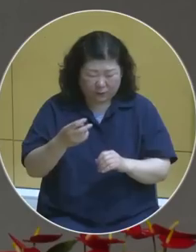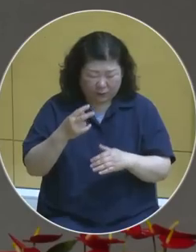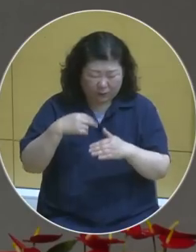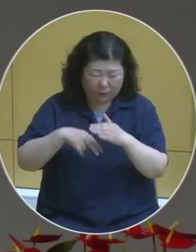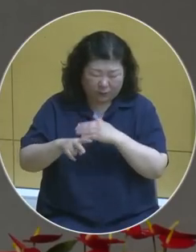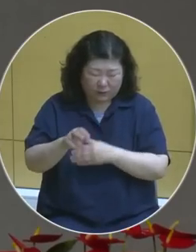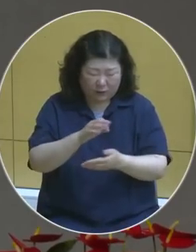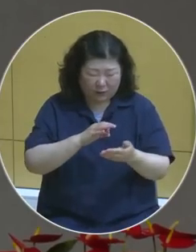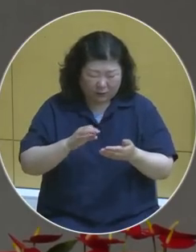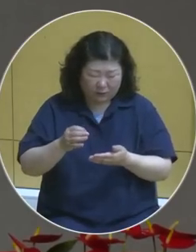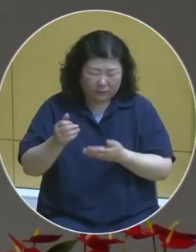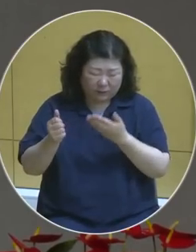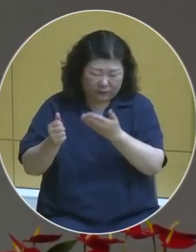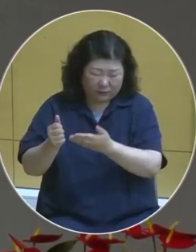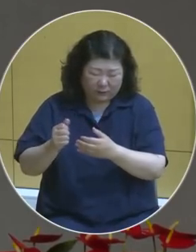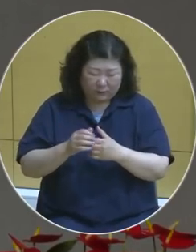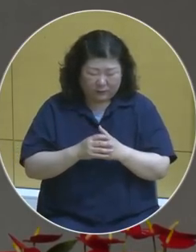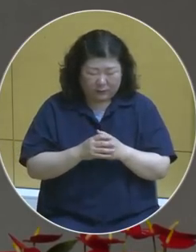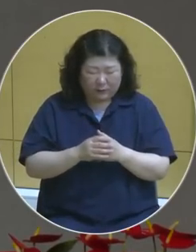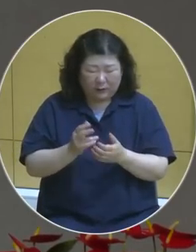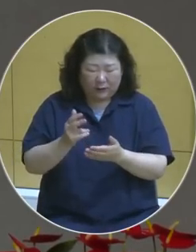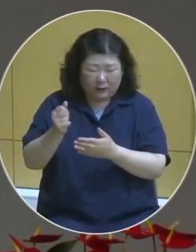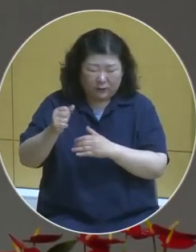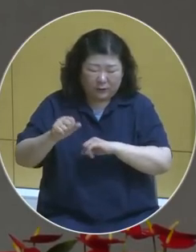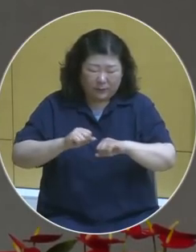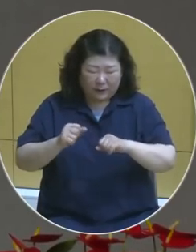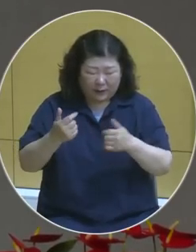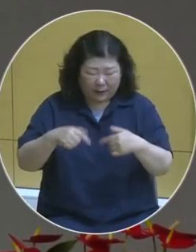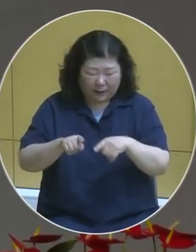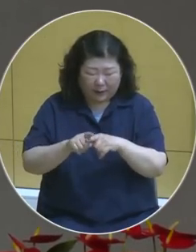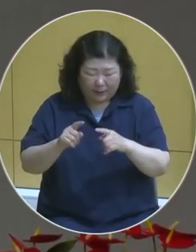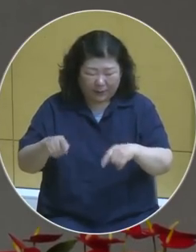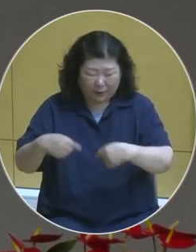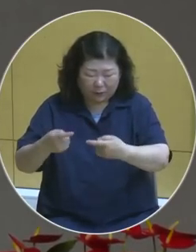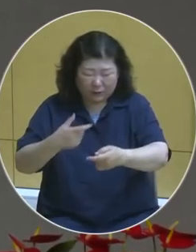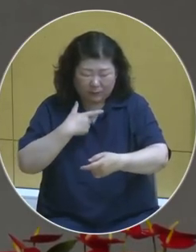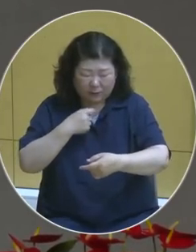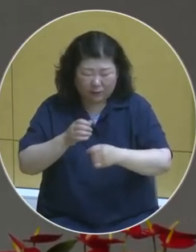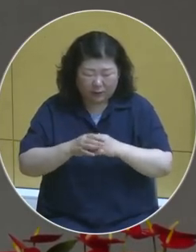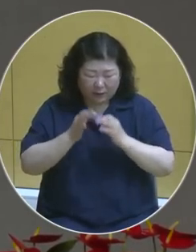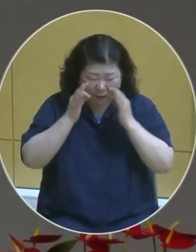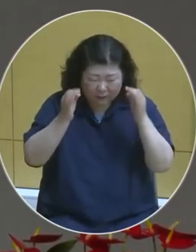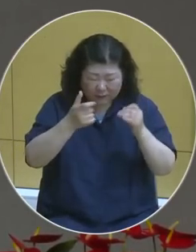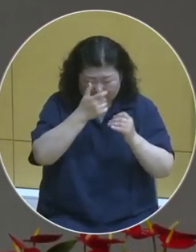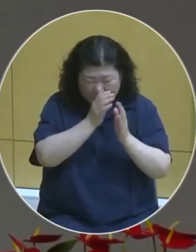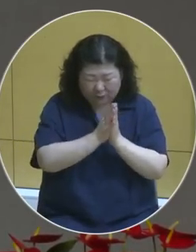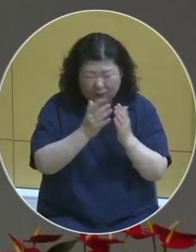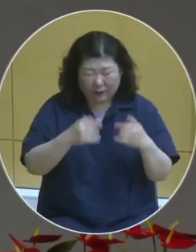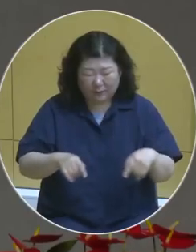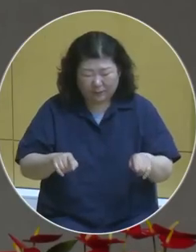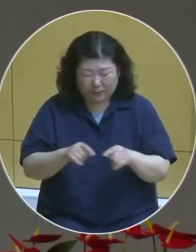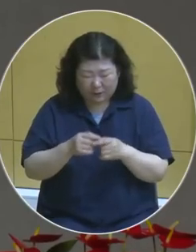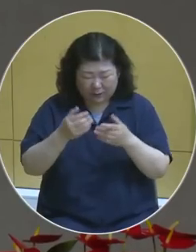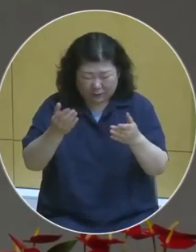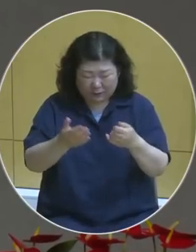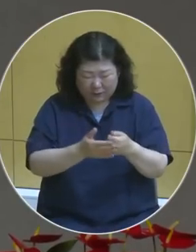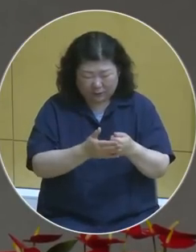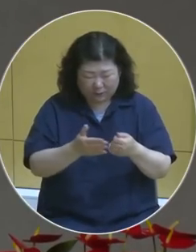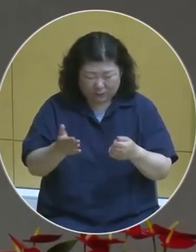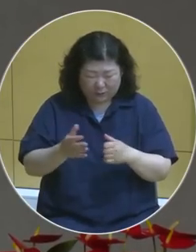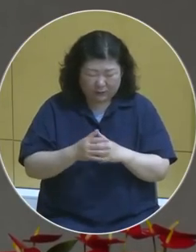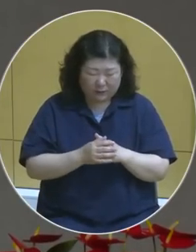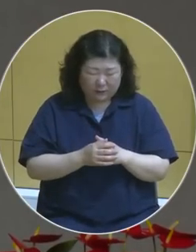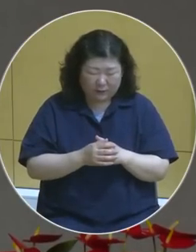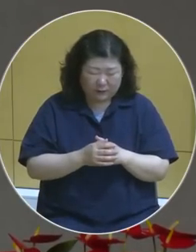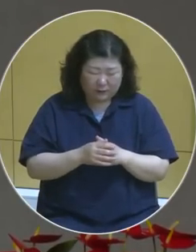하나님 비전헌금을 하나님께 드리며 주님의 사역에 함께 참여하기를 원하는 간절한 기도와 함께 올려드렸사오니 아버지